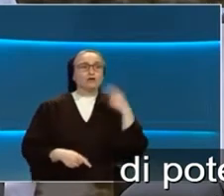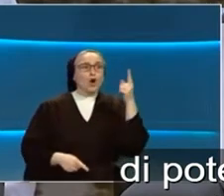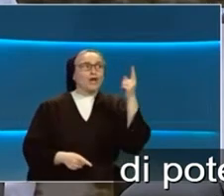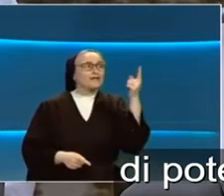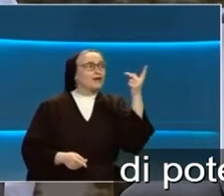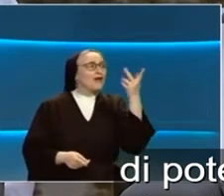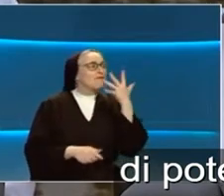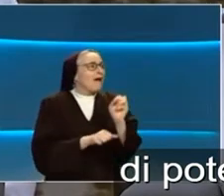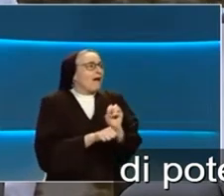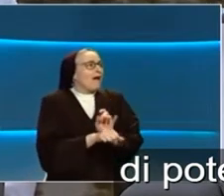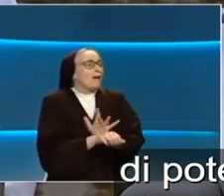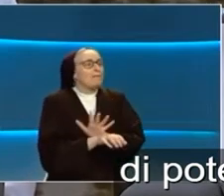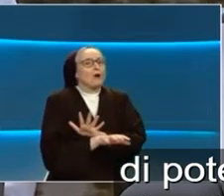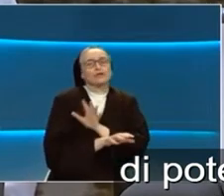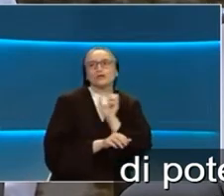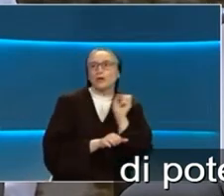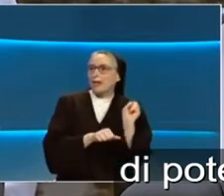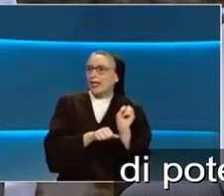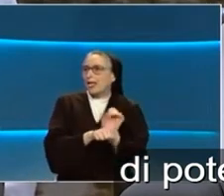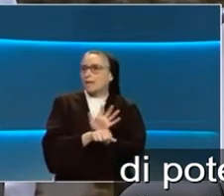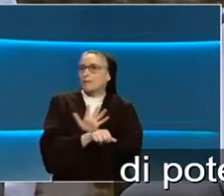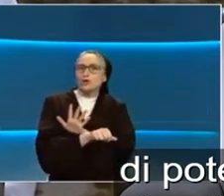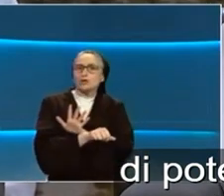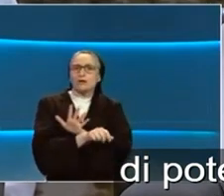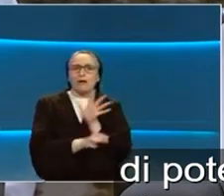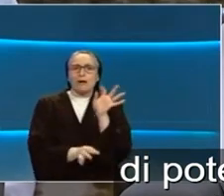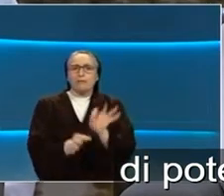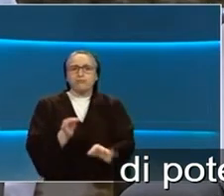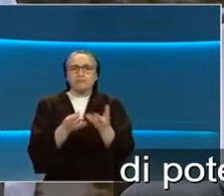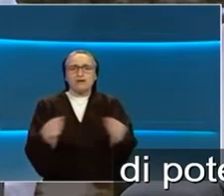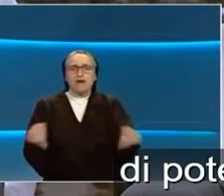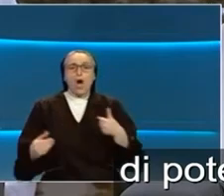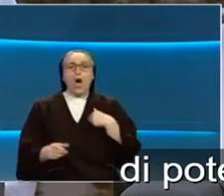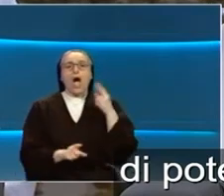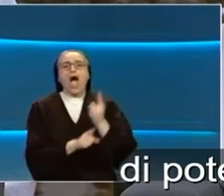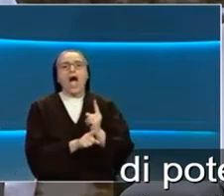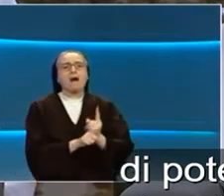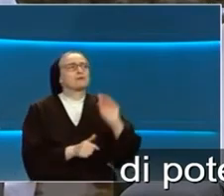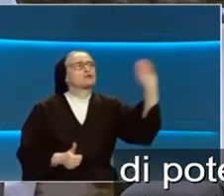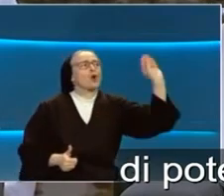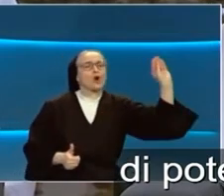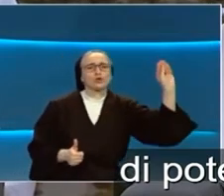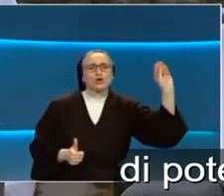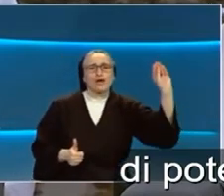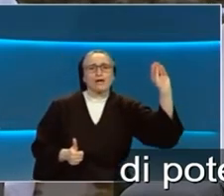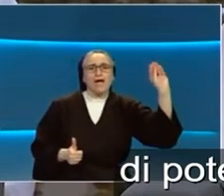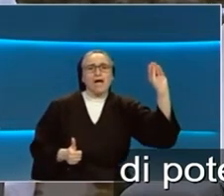종종 덧없이 혹은 필요할 때만 그분을 찾으면서도